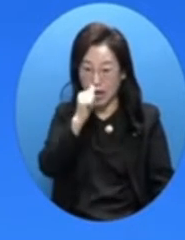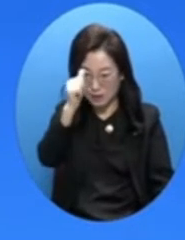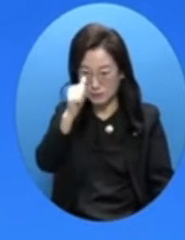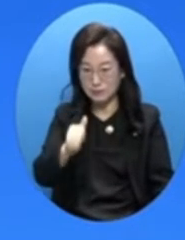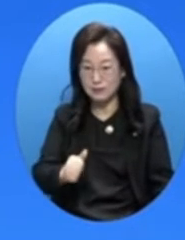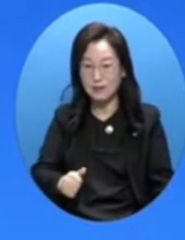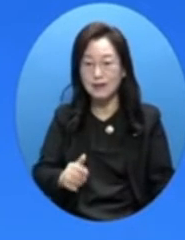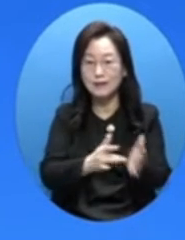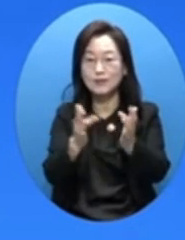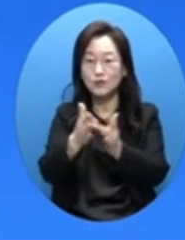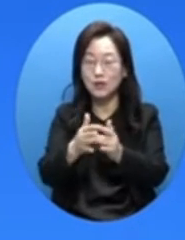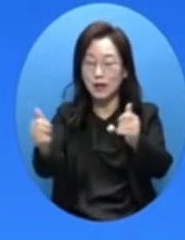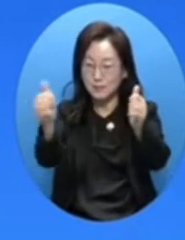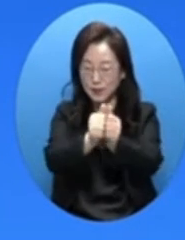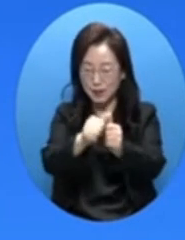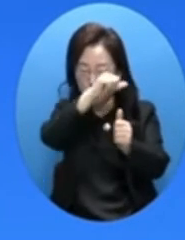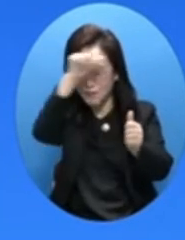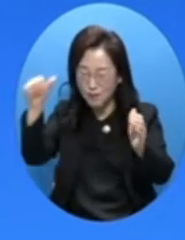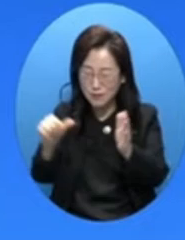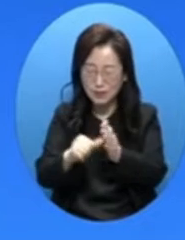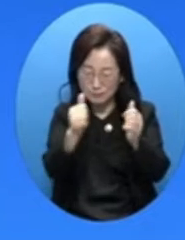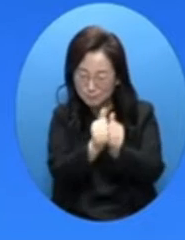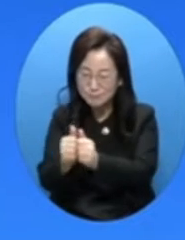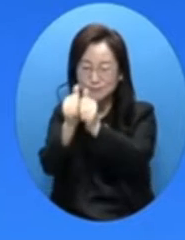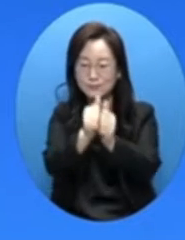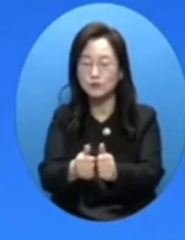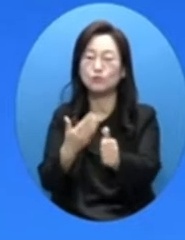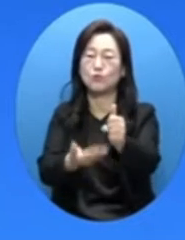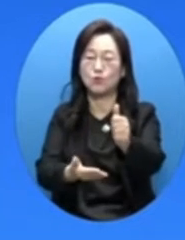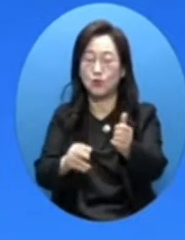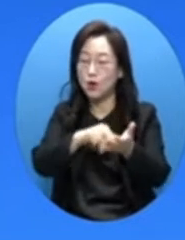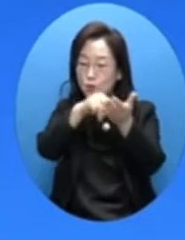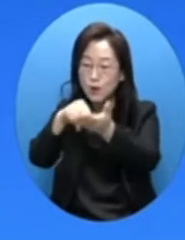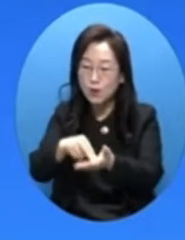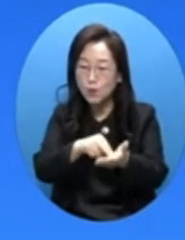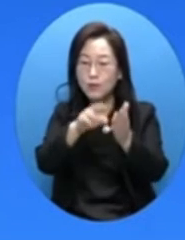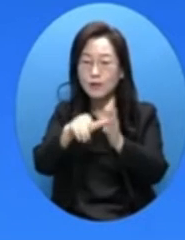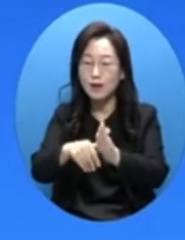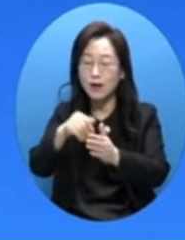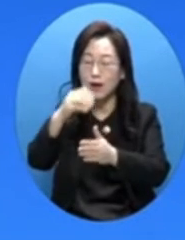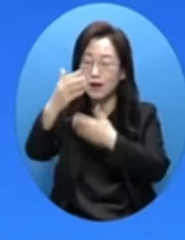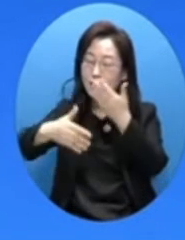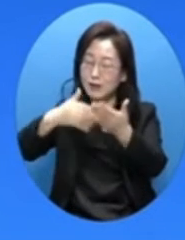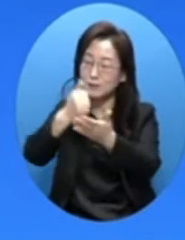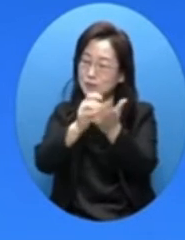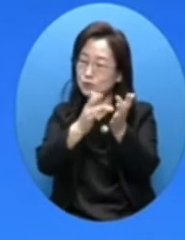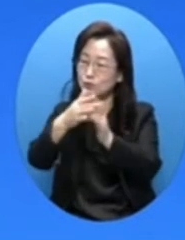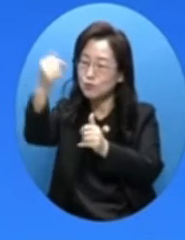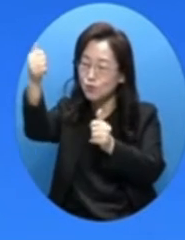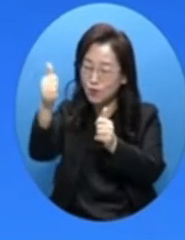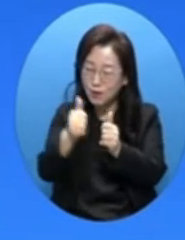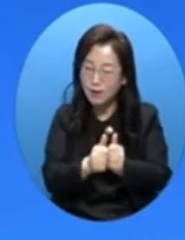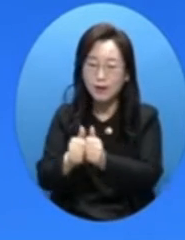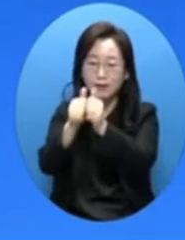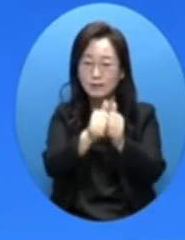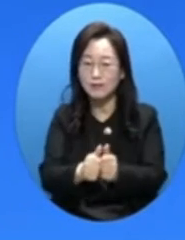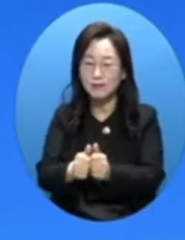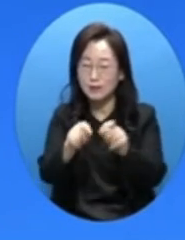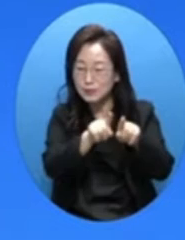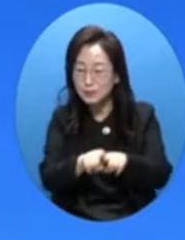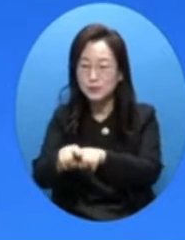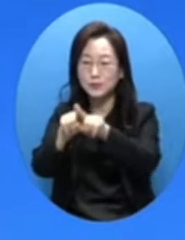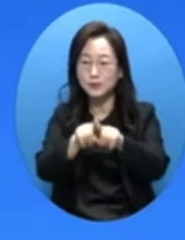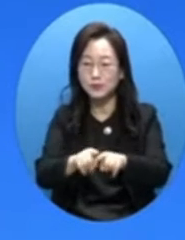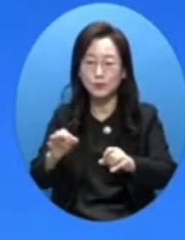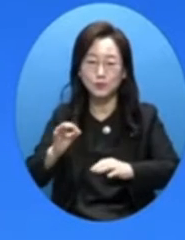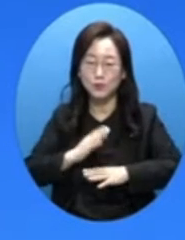예수님이 여러분과 한평생 함께 하십니다. 외로운 인생길에 주님이 함께 하셔서 우리와 동의하시며 우리 삶 가운데 놀라운 은혜를 베풀고